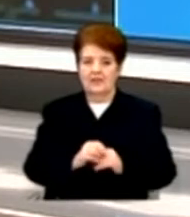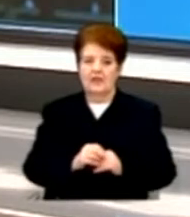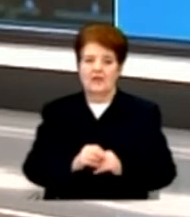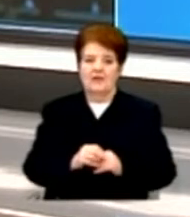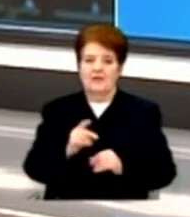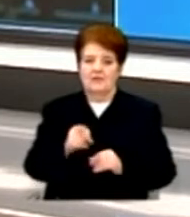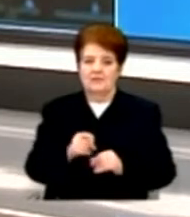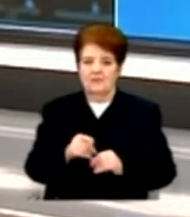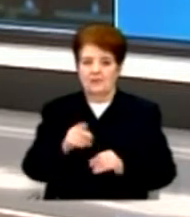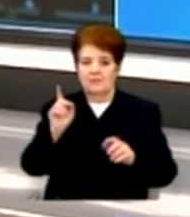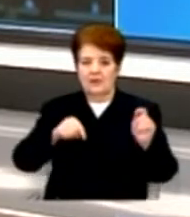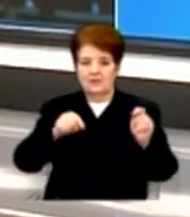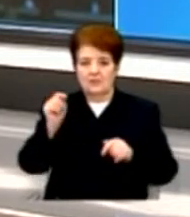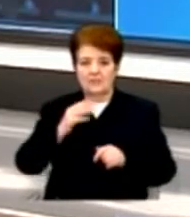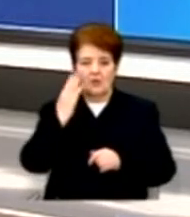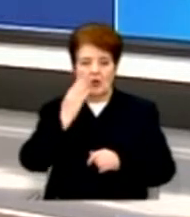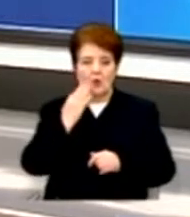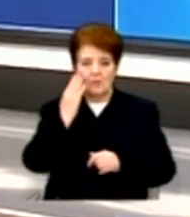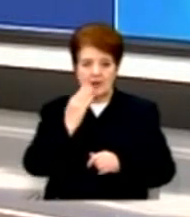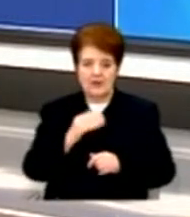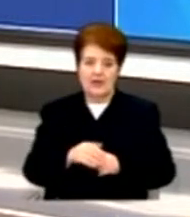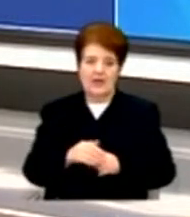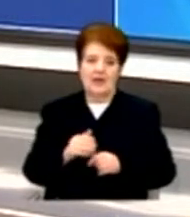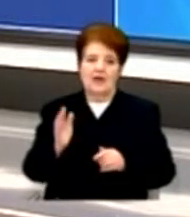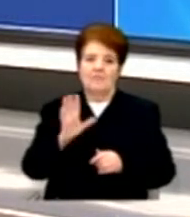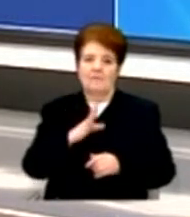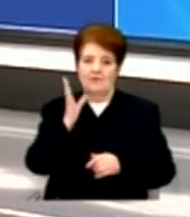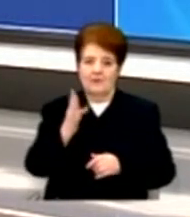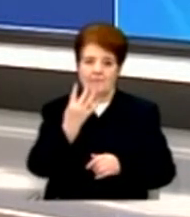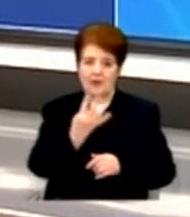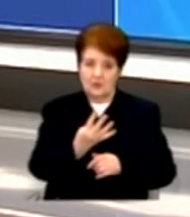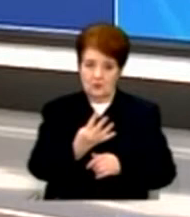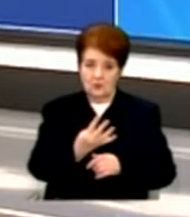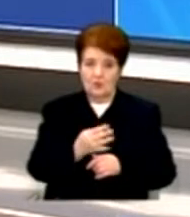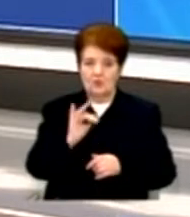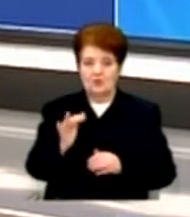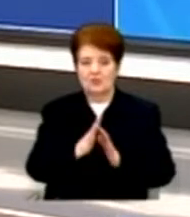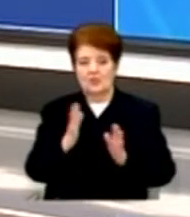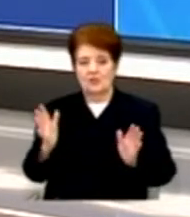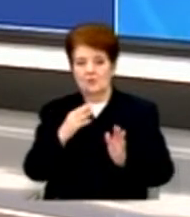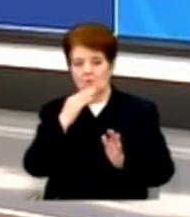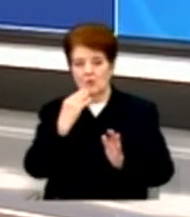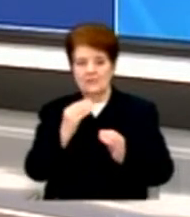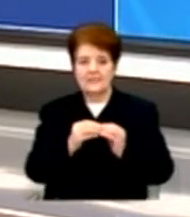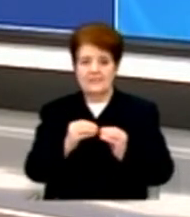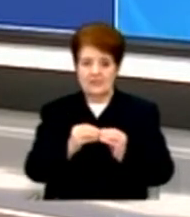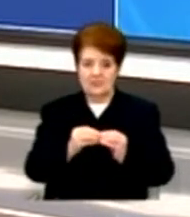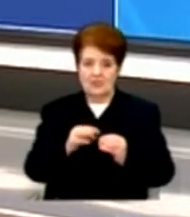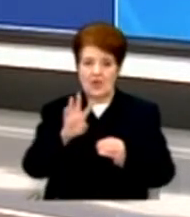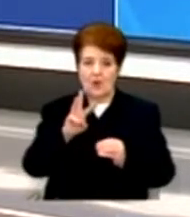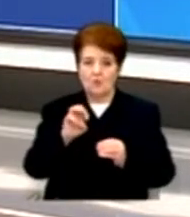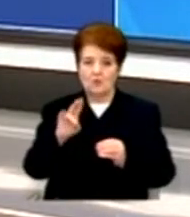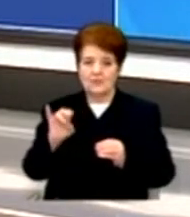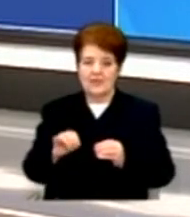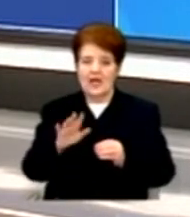Spre seară se anunță precipitații, iar în România, mâine, maximele vor oscila între 4 și cel mult 10 grade Celsius, iar la munte va